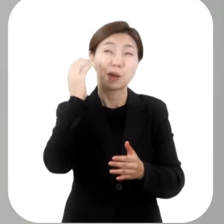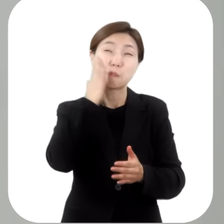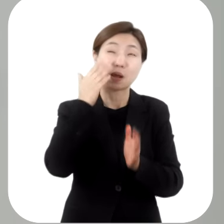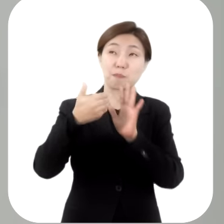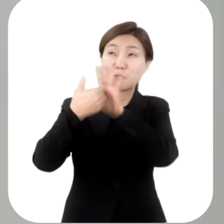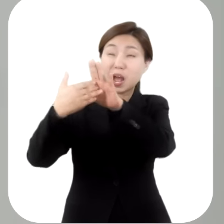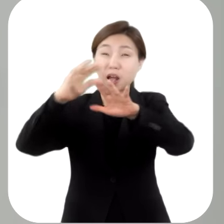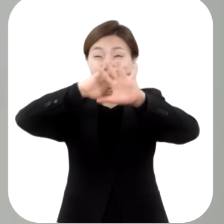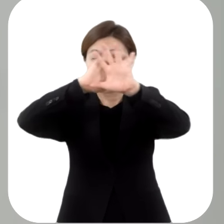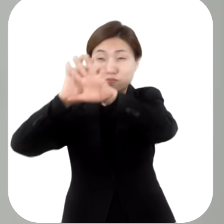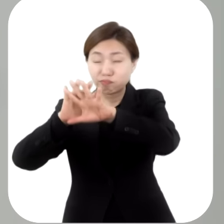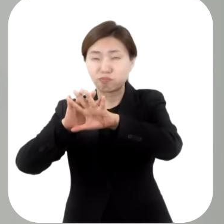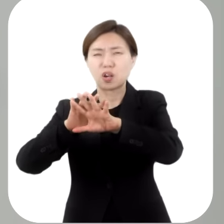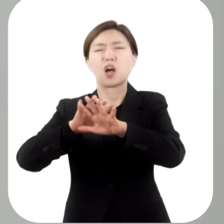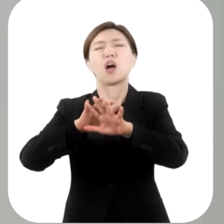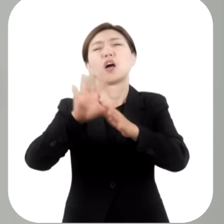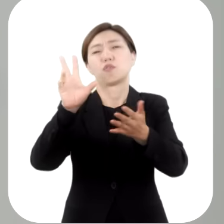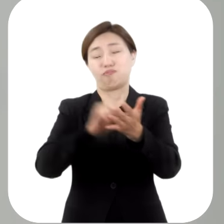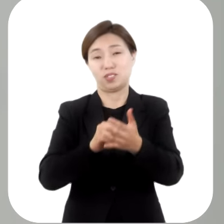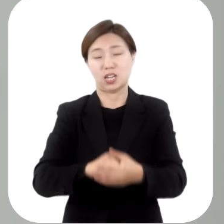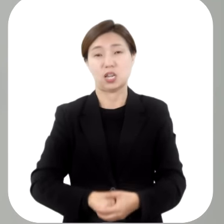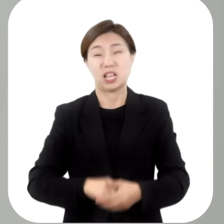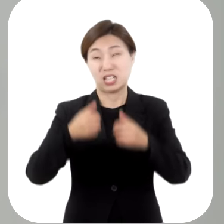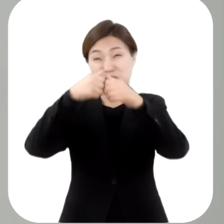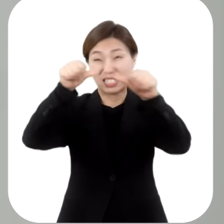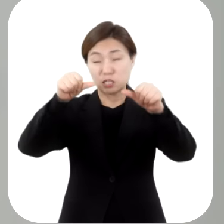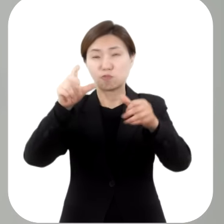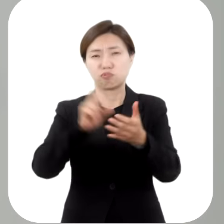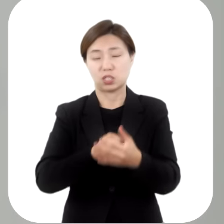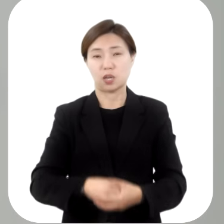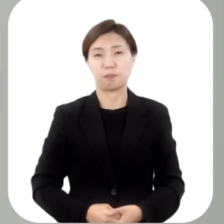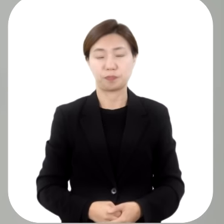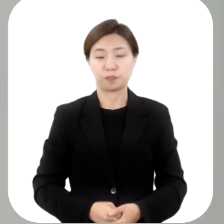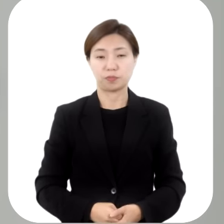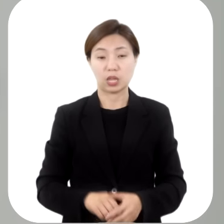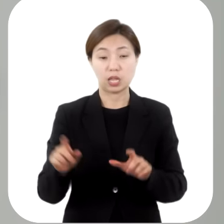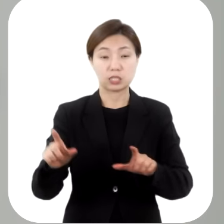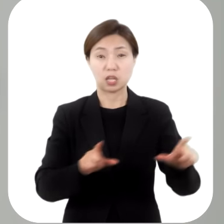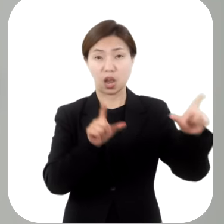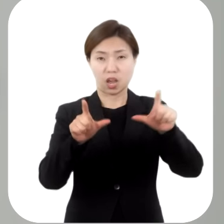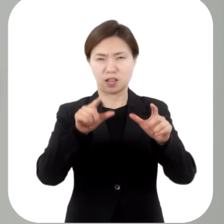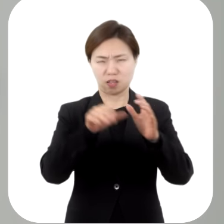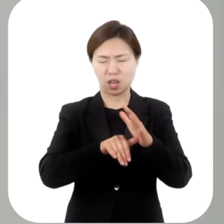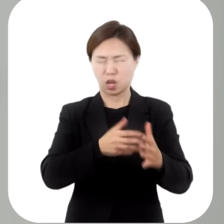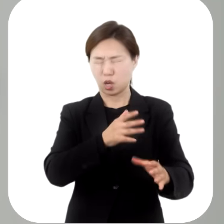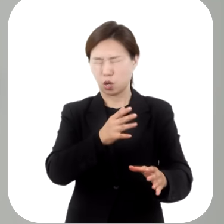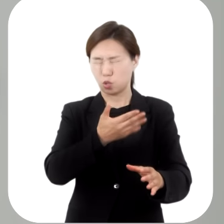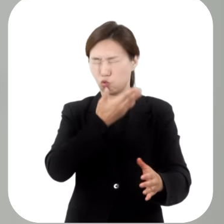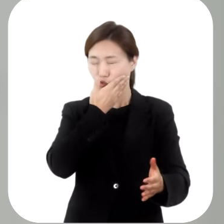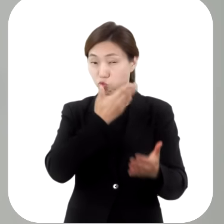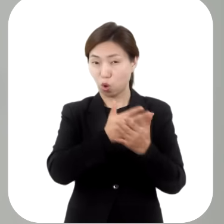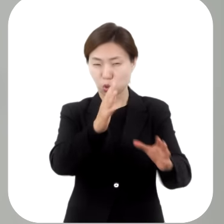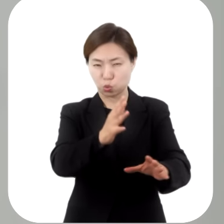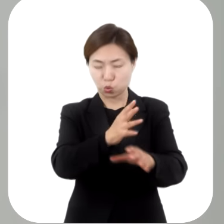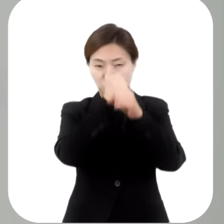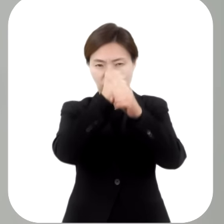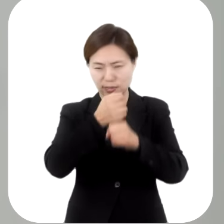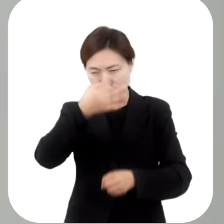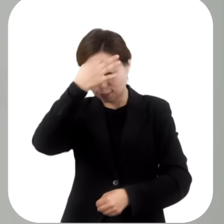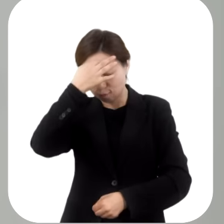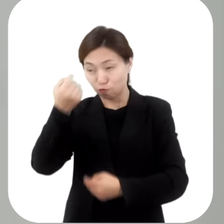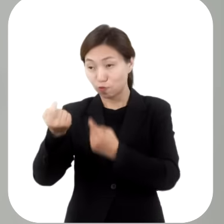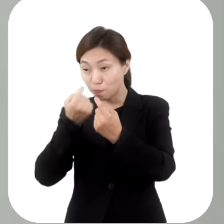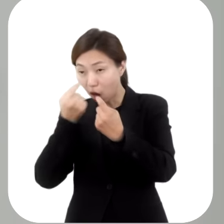그러니까 이러한 생활에 대한 종합적인 이런 것들을 터득을 해서